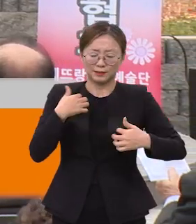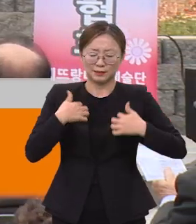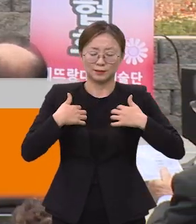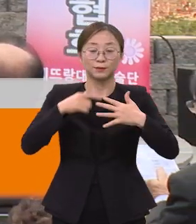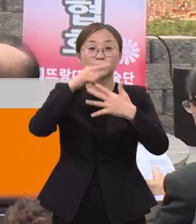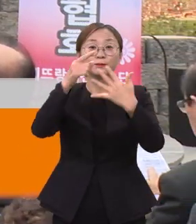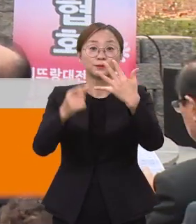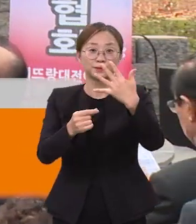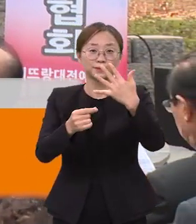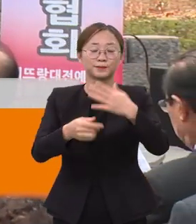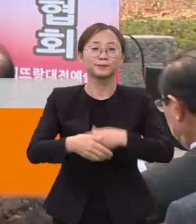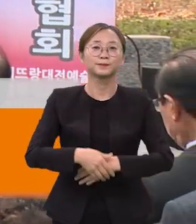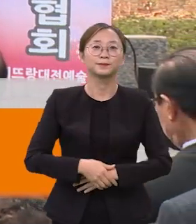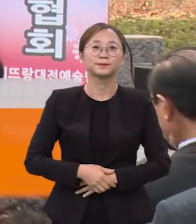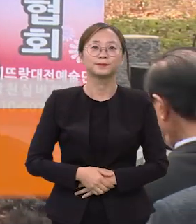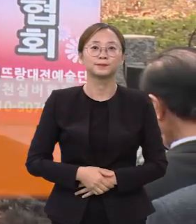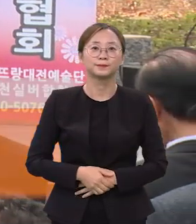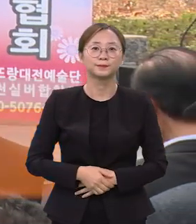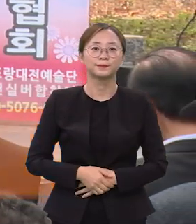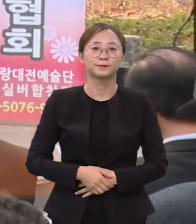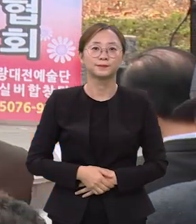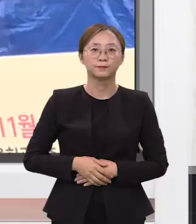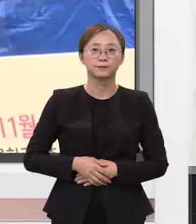재미를 더했습니다.